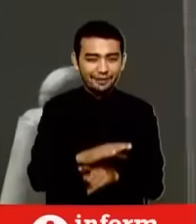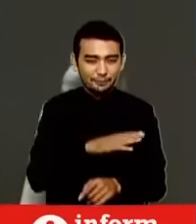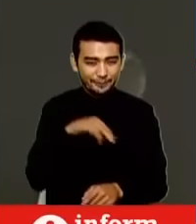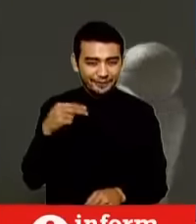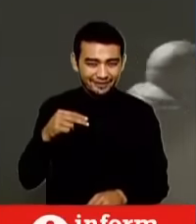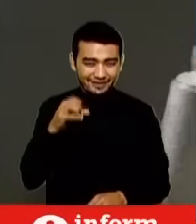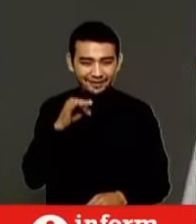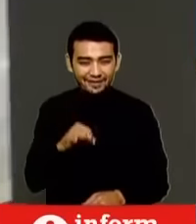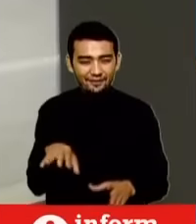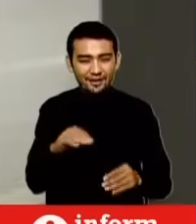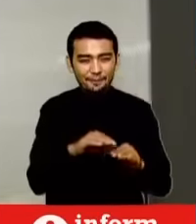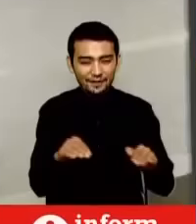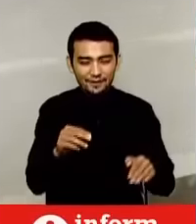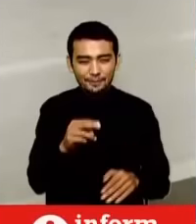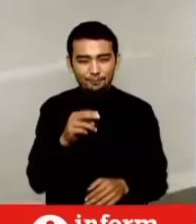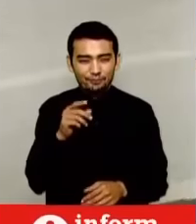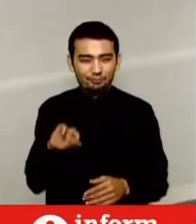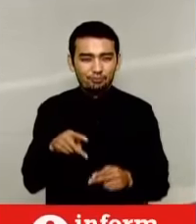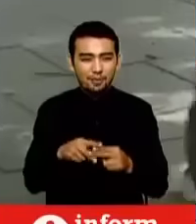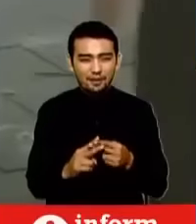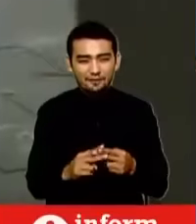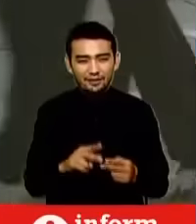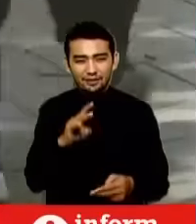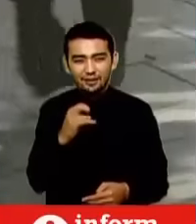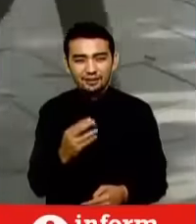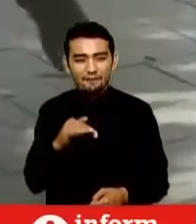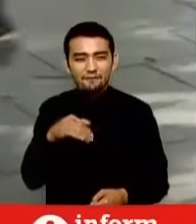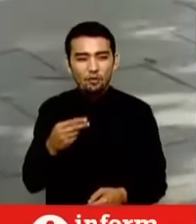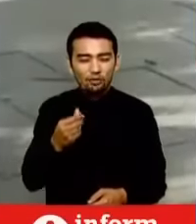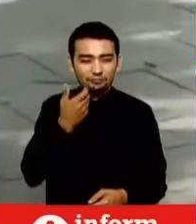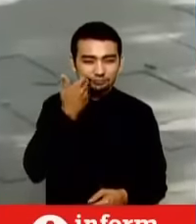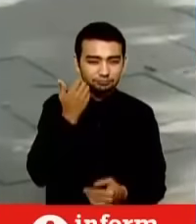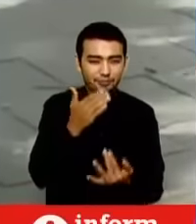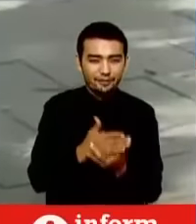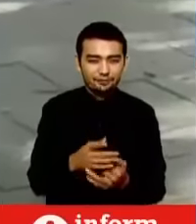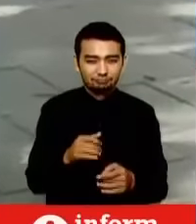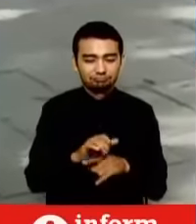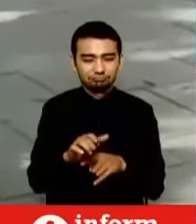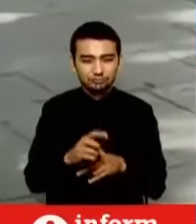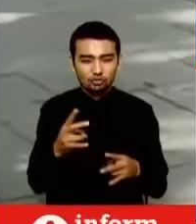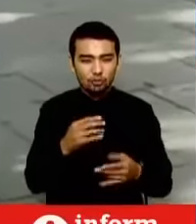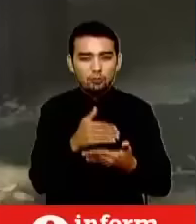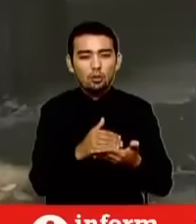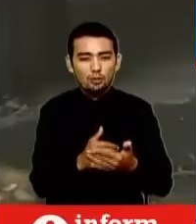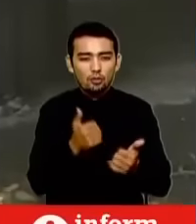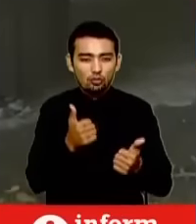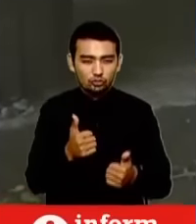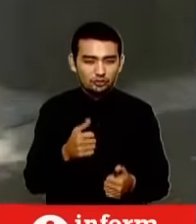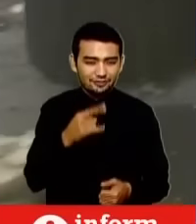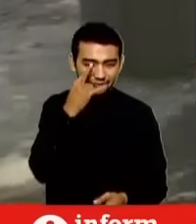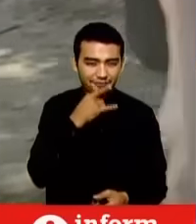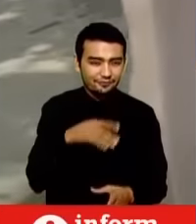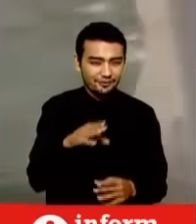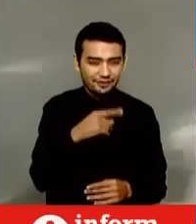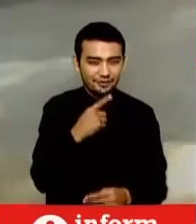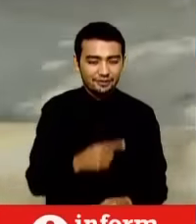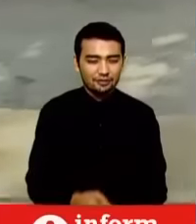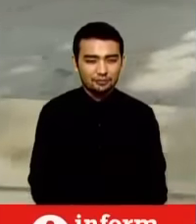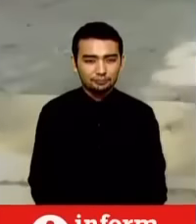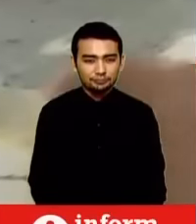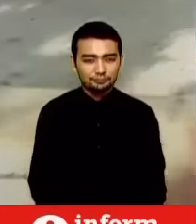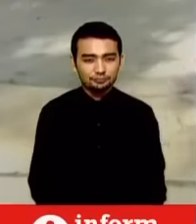детей разделят половину инвестиционного дохода национального фонда. Казахстанцы говорят, программа хорошая. Хорошая, очень даже. У